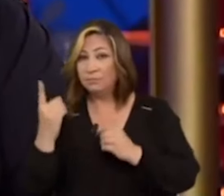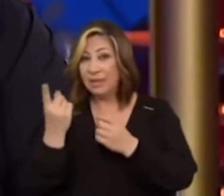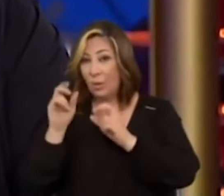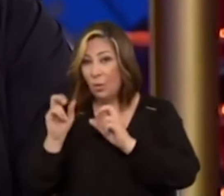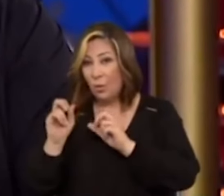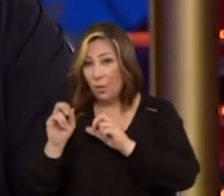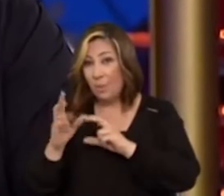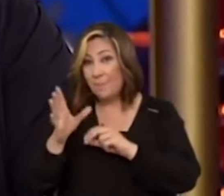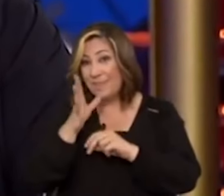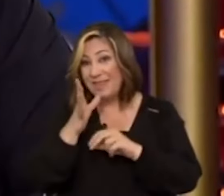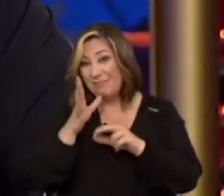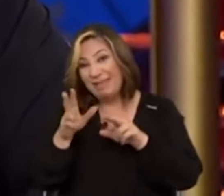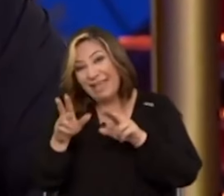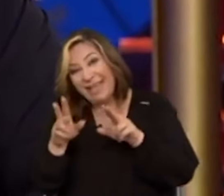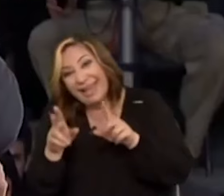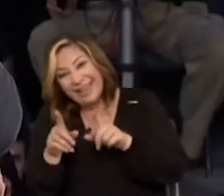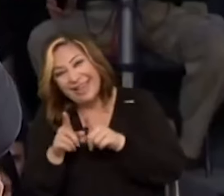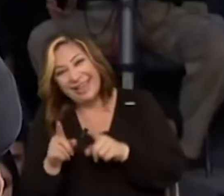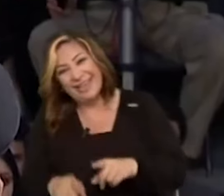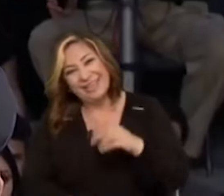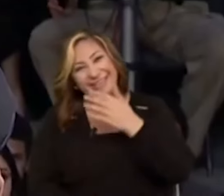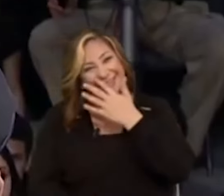olurum. Bildiğim kadarıyla.